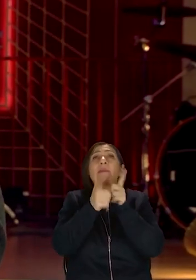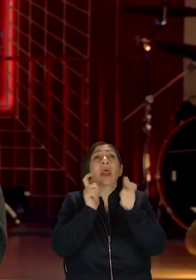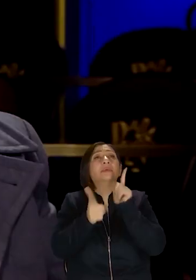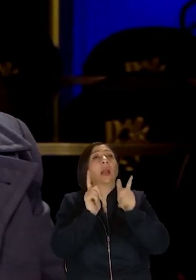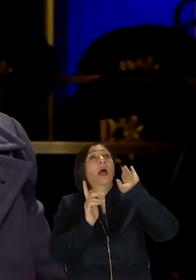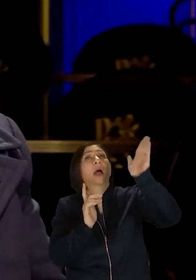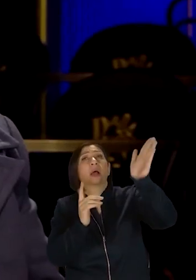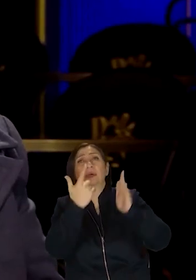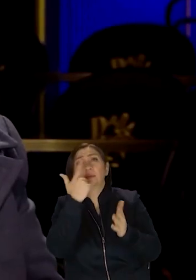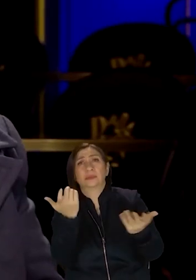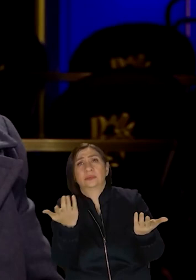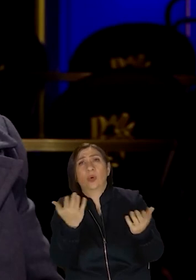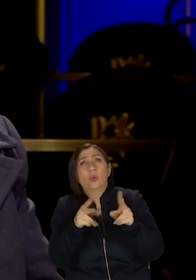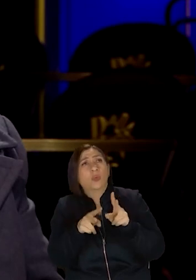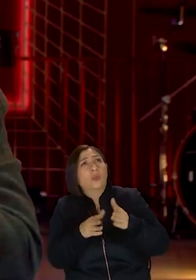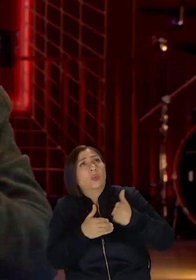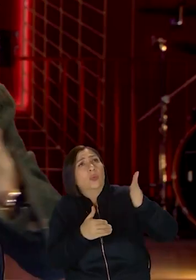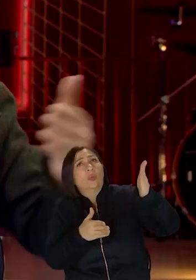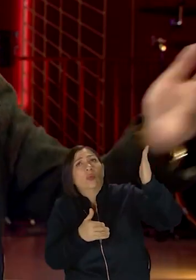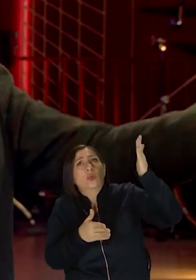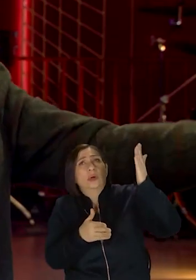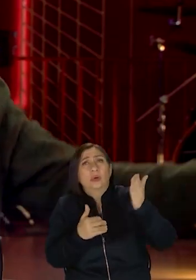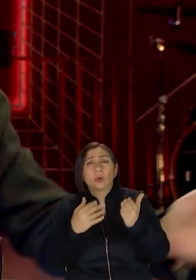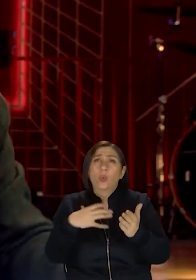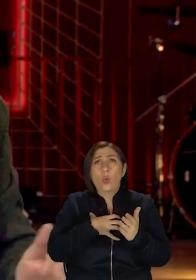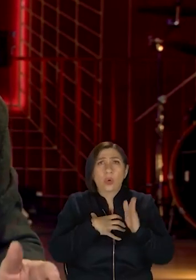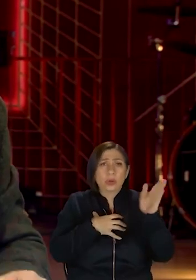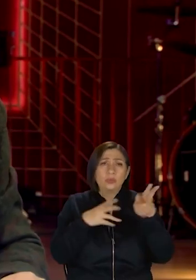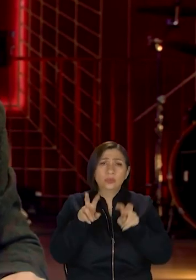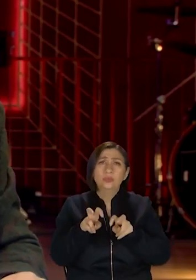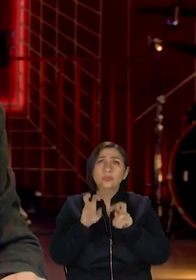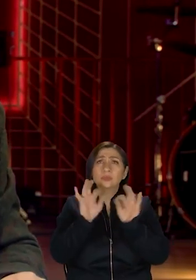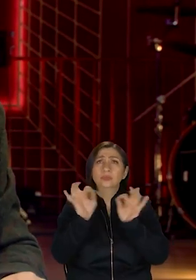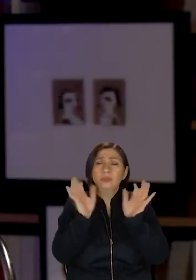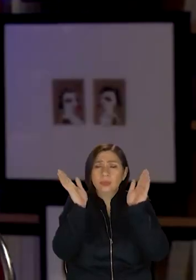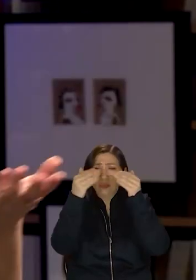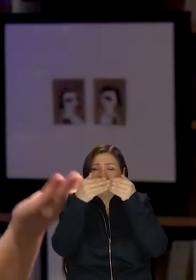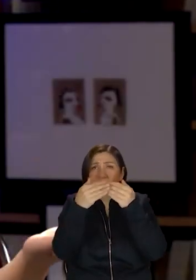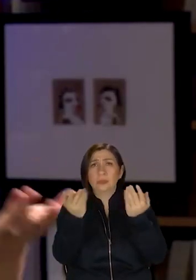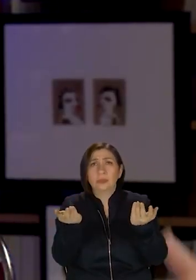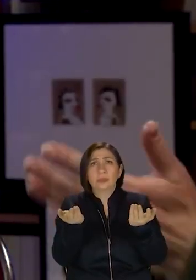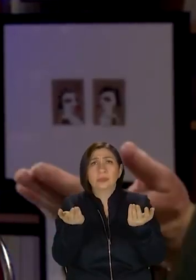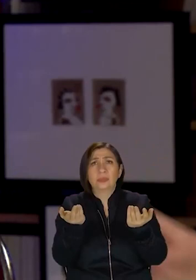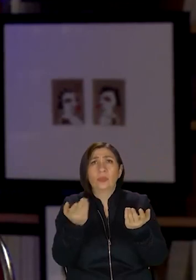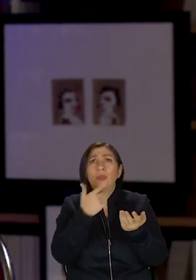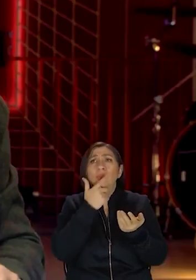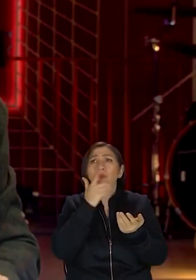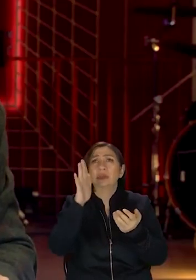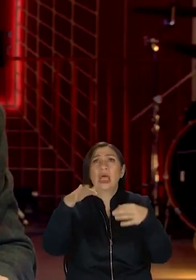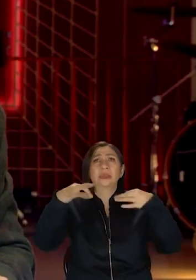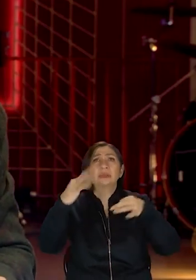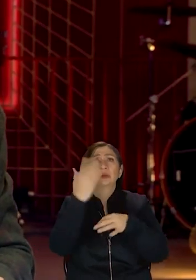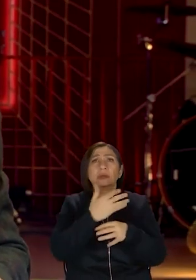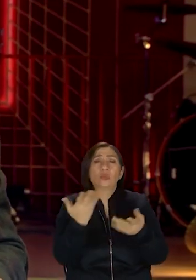Brezilya'ya götürüyorsun adamı? O kadar yol mesafe filan. Konya'ya gitsin otursun. Neyse canım kendini. Yani nereye? Bodrum'a gitsin,